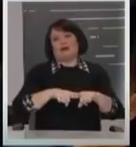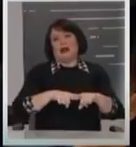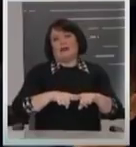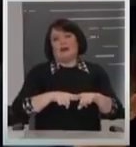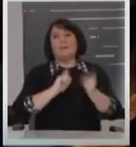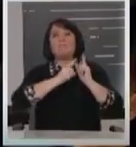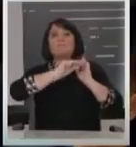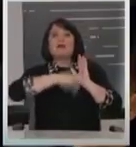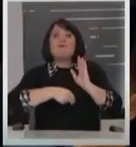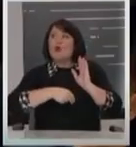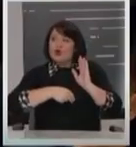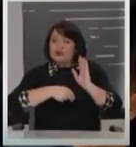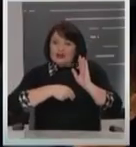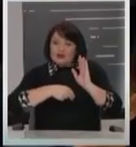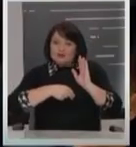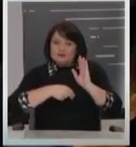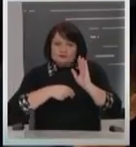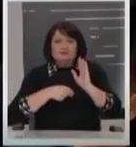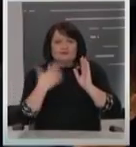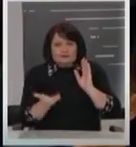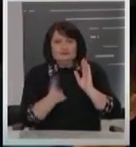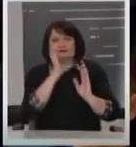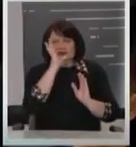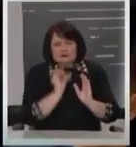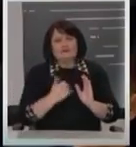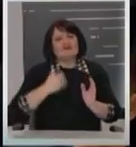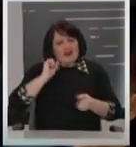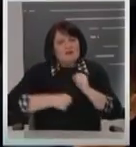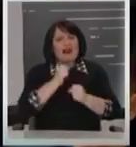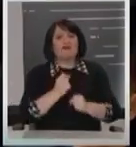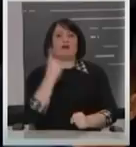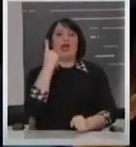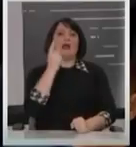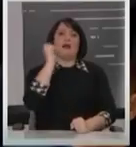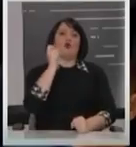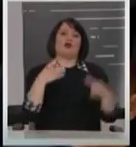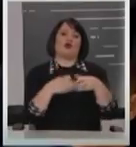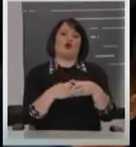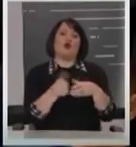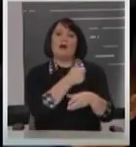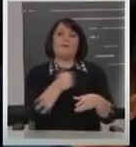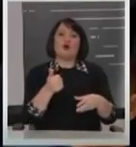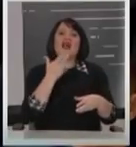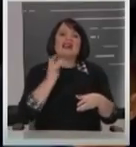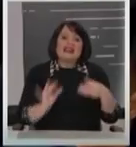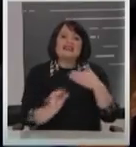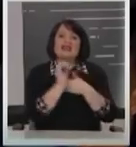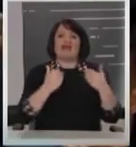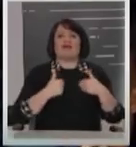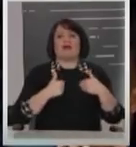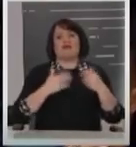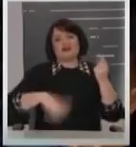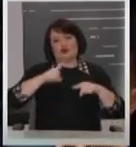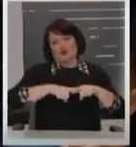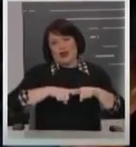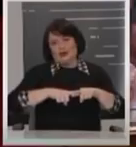Των μνημονίων απέναντι στα οποία ειλικρινά μάχεται μία μόνο πολιτική δύναμη στην Ελλάδα. Η Χρυσή Αυγή των